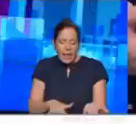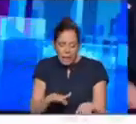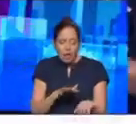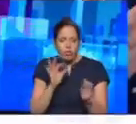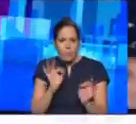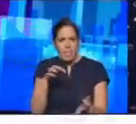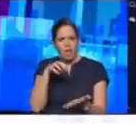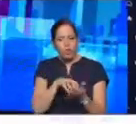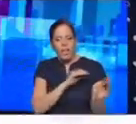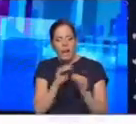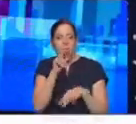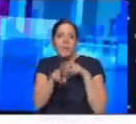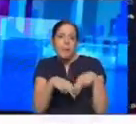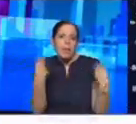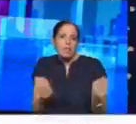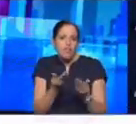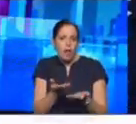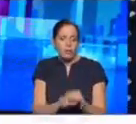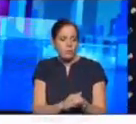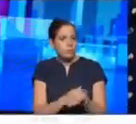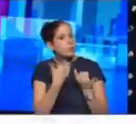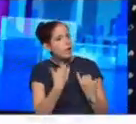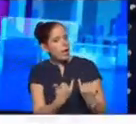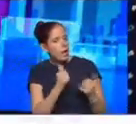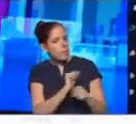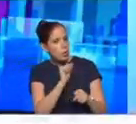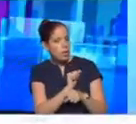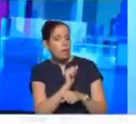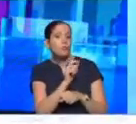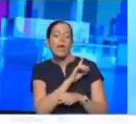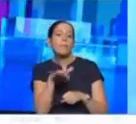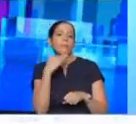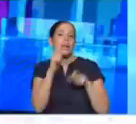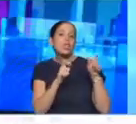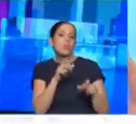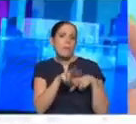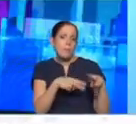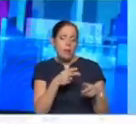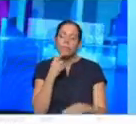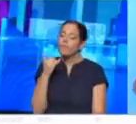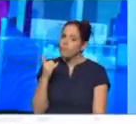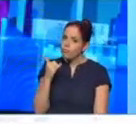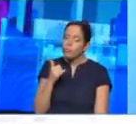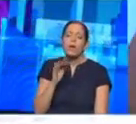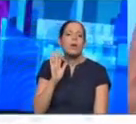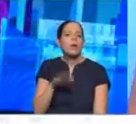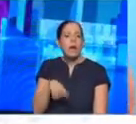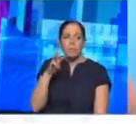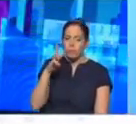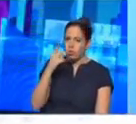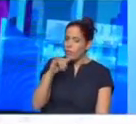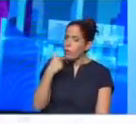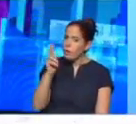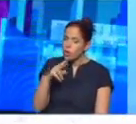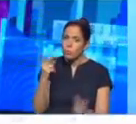בחוק בדבר הזה. כשכרגע הם מתלוננים על מחסור בכוח נכון, אדם. נכון, נכון. היא גם אומרת, שפי, שיש פה הסכם